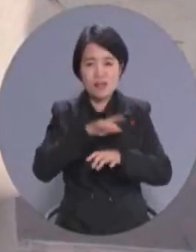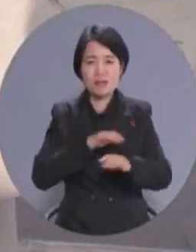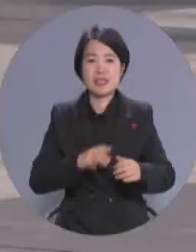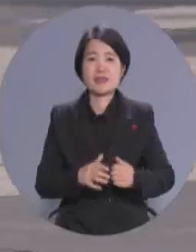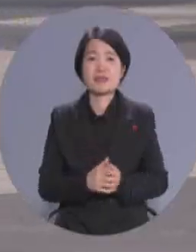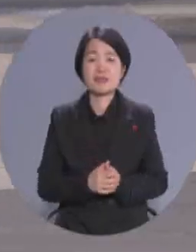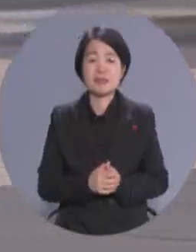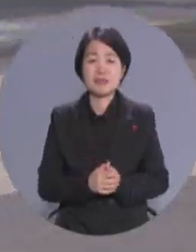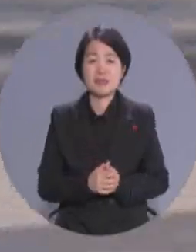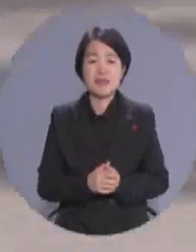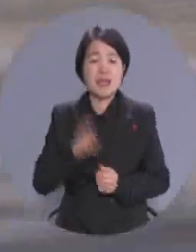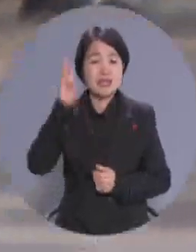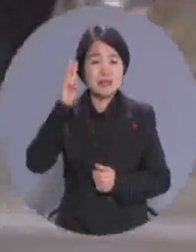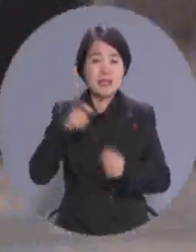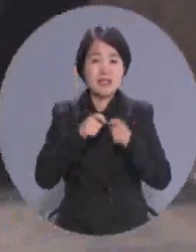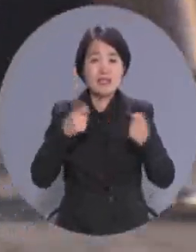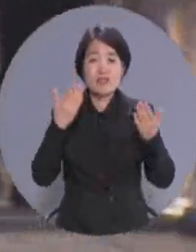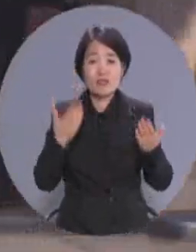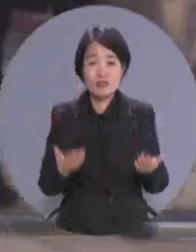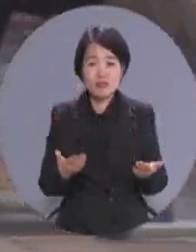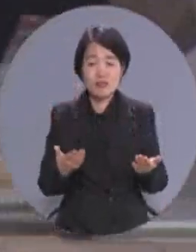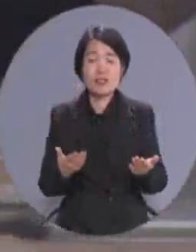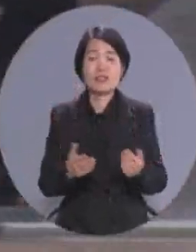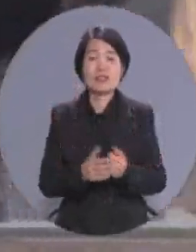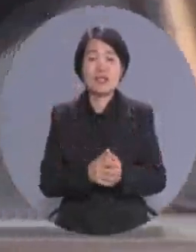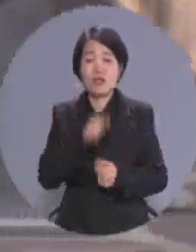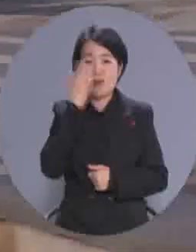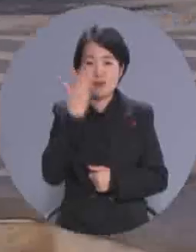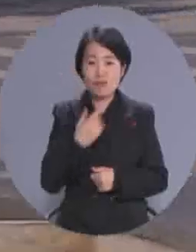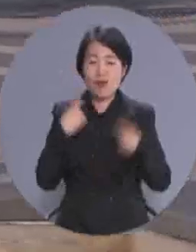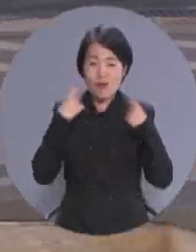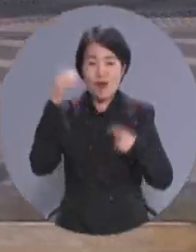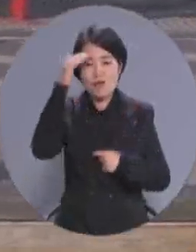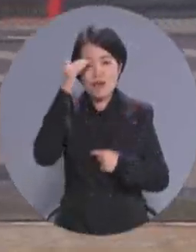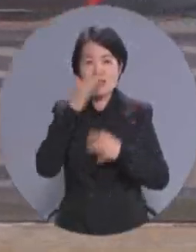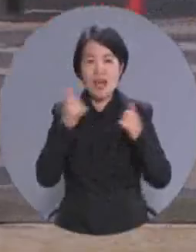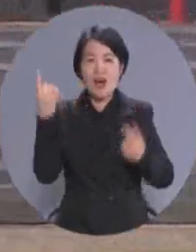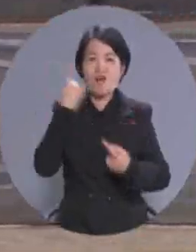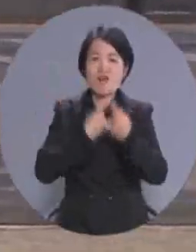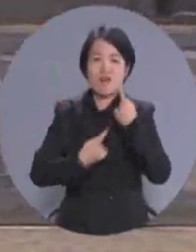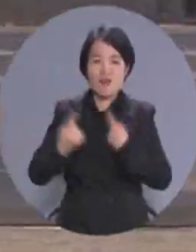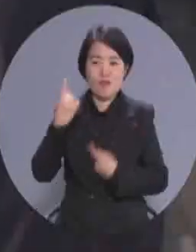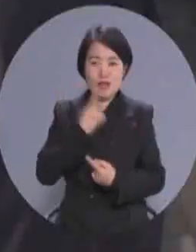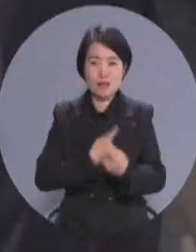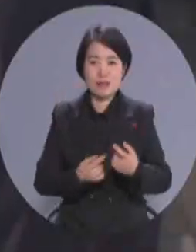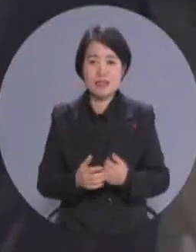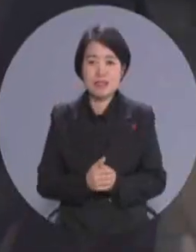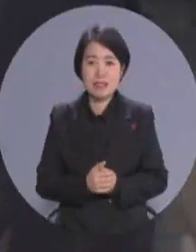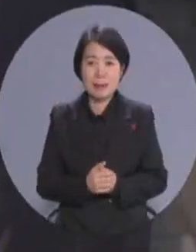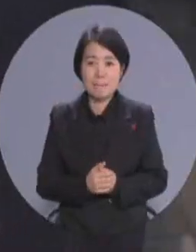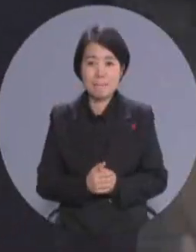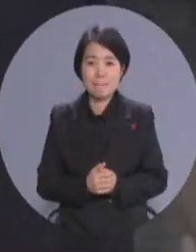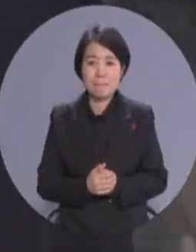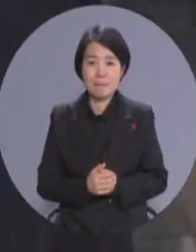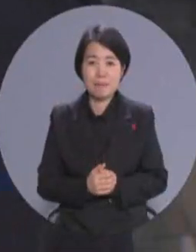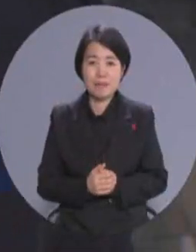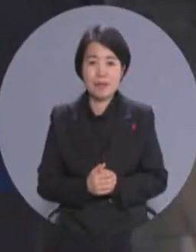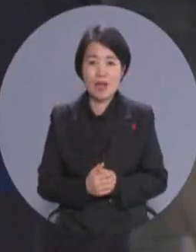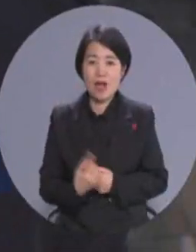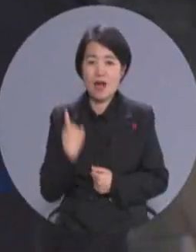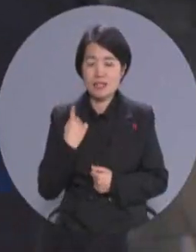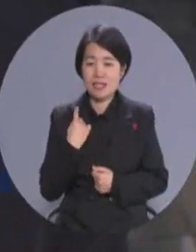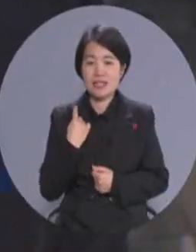찾았습니다. 사흘간의 성탄절 연휴를 맞아 여수를 찾는 관광객들도 많았습니다. 어제 이제